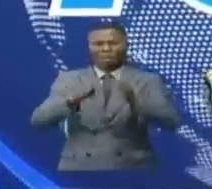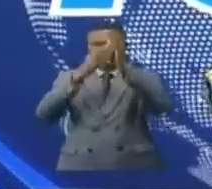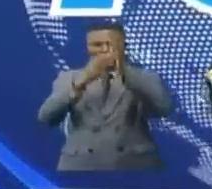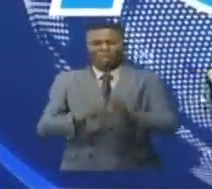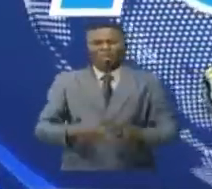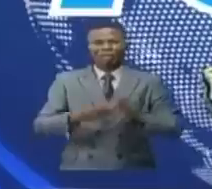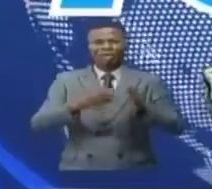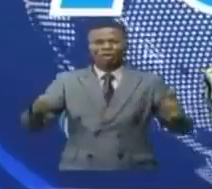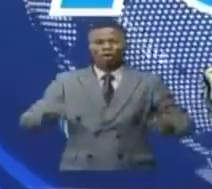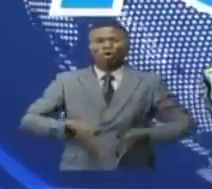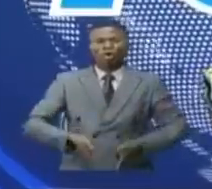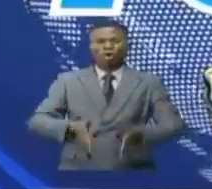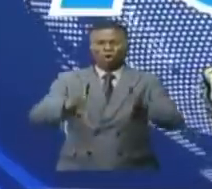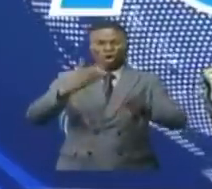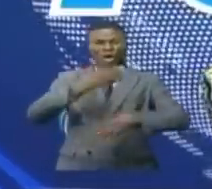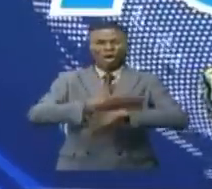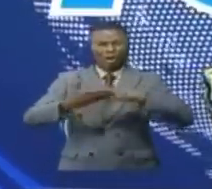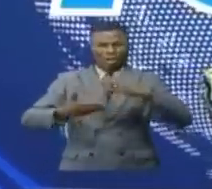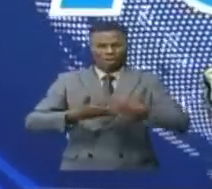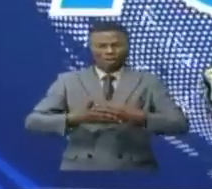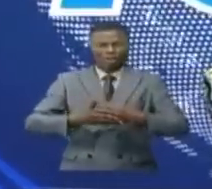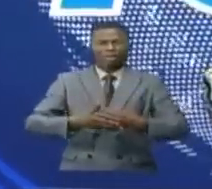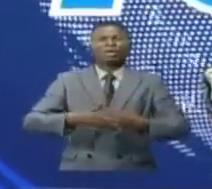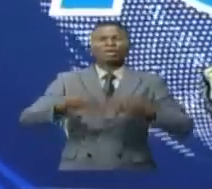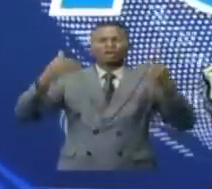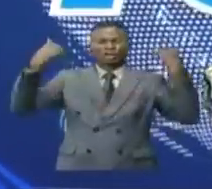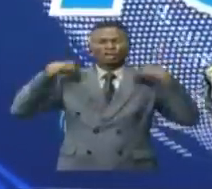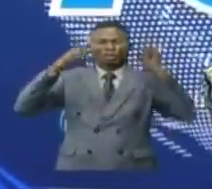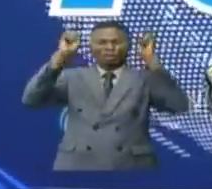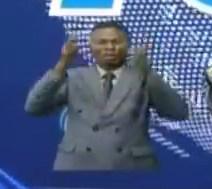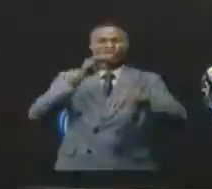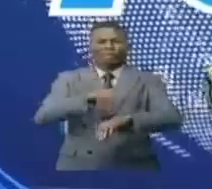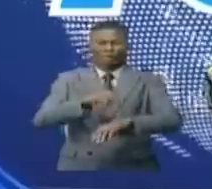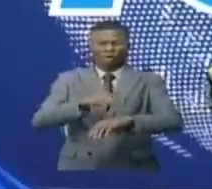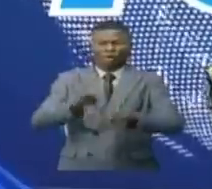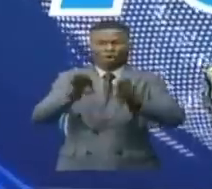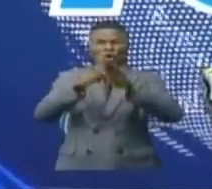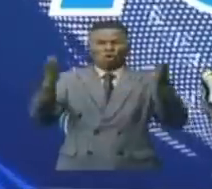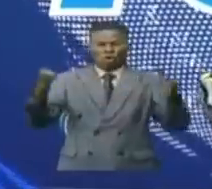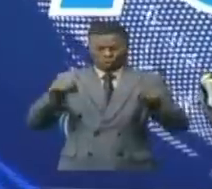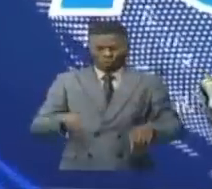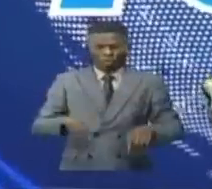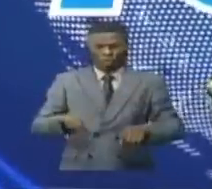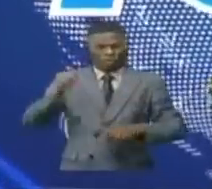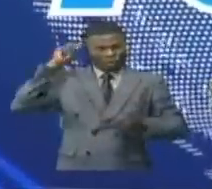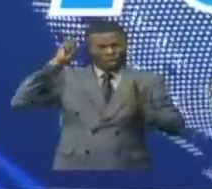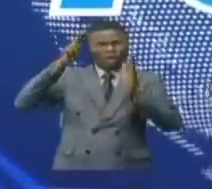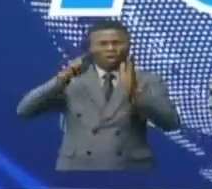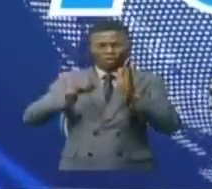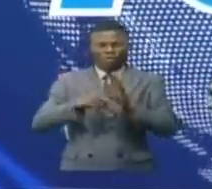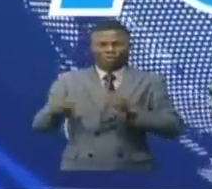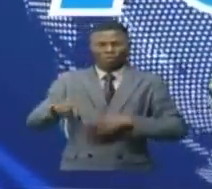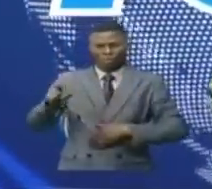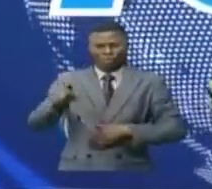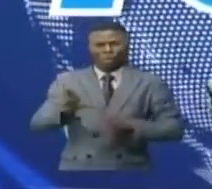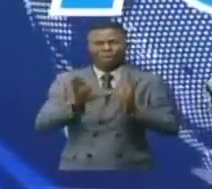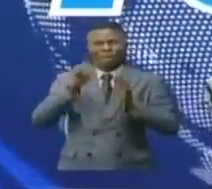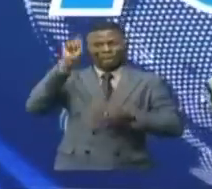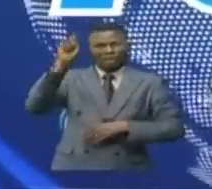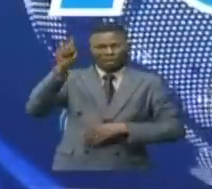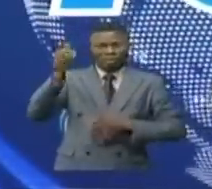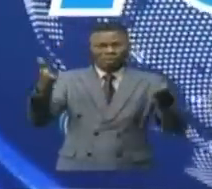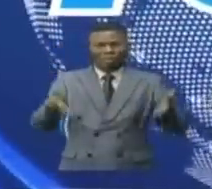Cette route a été réhabilitée par le maire de Matadi et inaugurée ce jour par le gouverneur de province. Témoin de